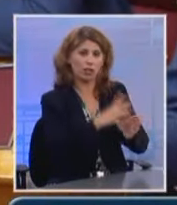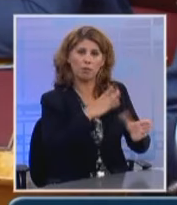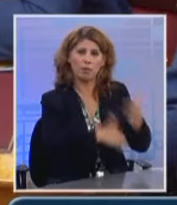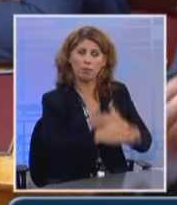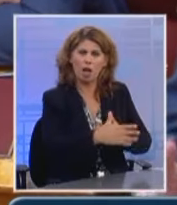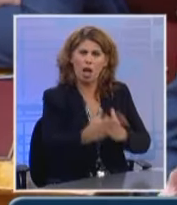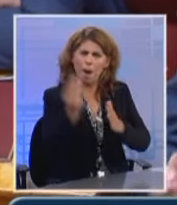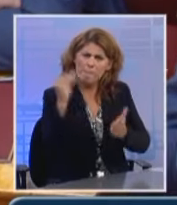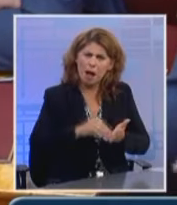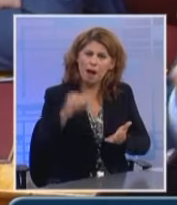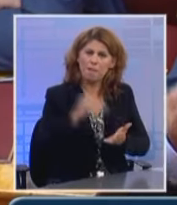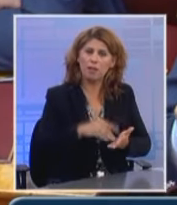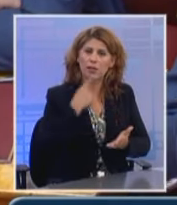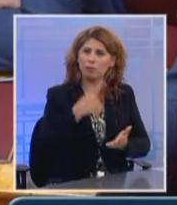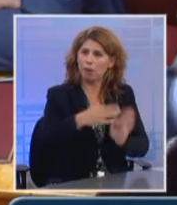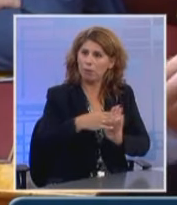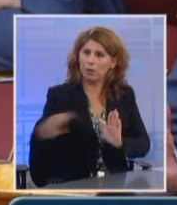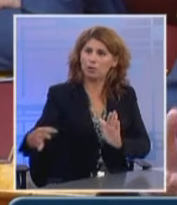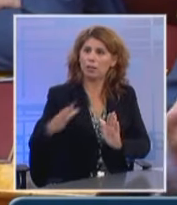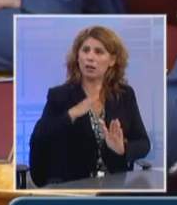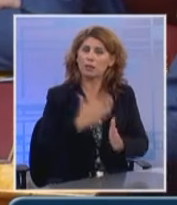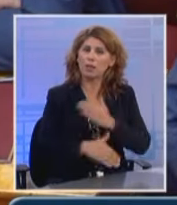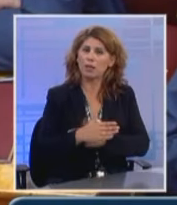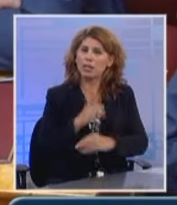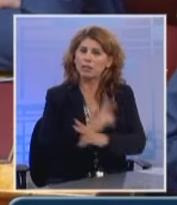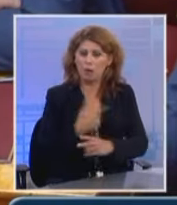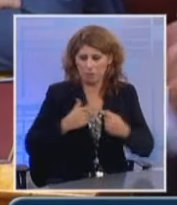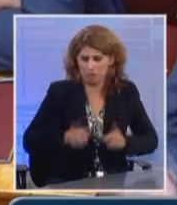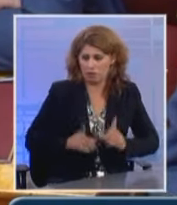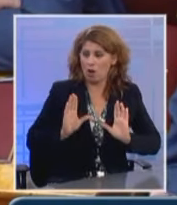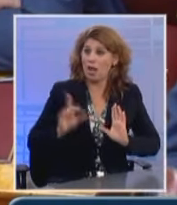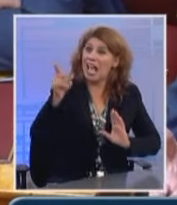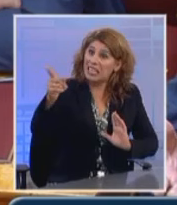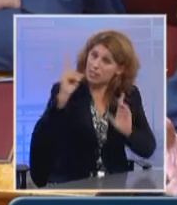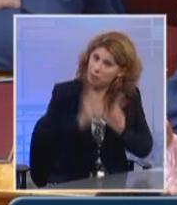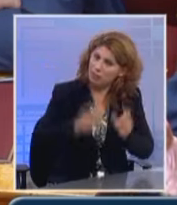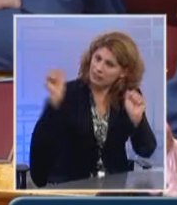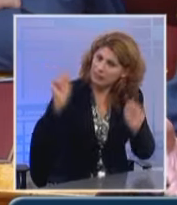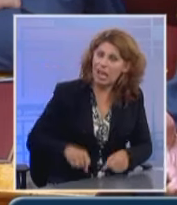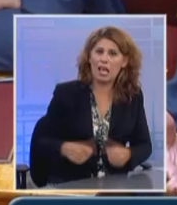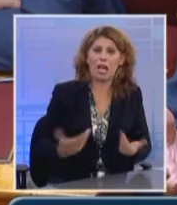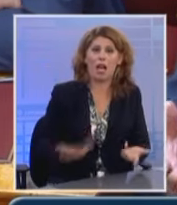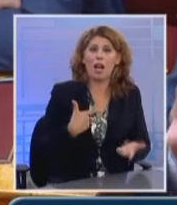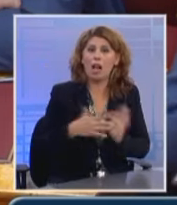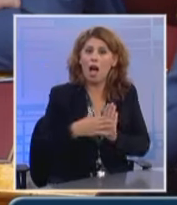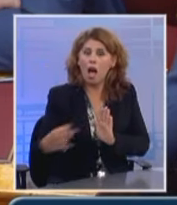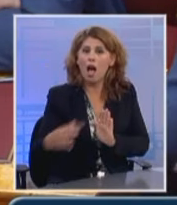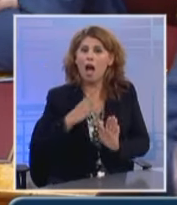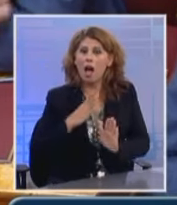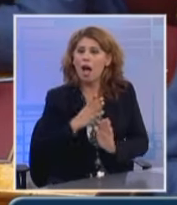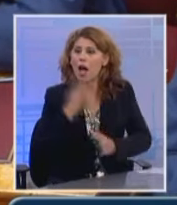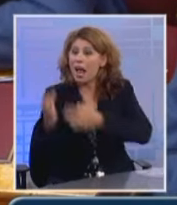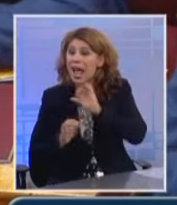πει επανειλημμένους υπουργούς, πάρετε άτομα με αναπηρία να σας συμβουλεύουν. Δεν θα αποφασίσουμε εμείς. Εσείς θα αποφασίσετε τελική ανάλυση. Αλλά να